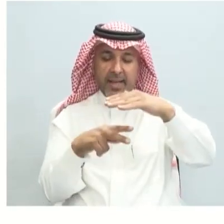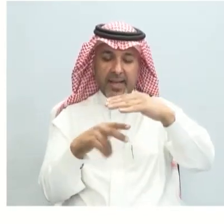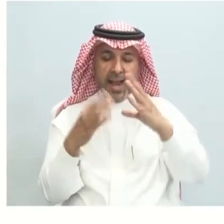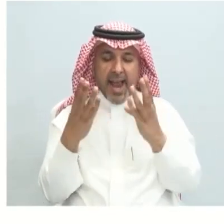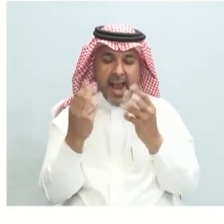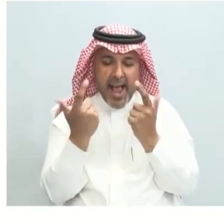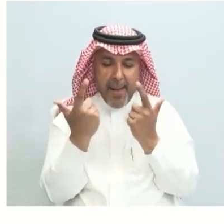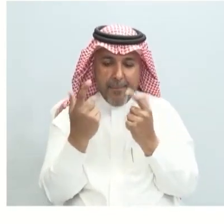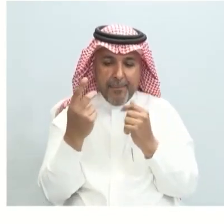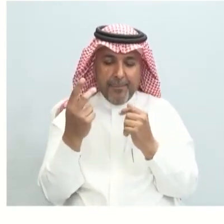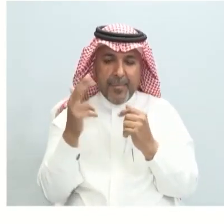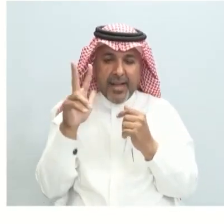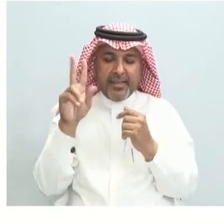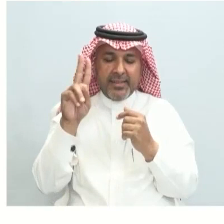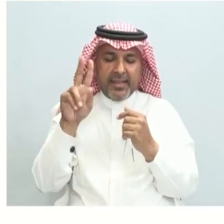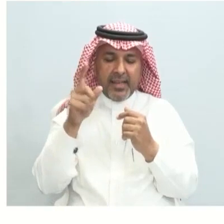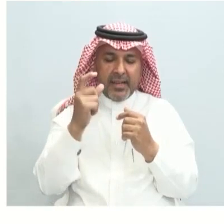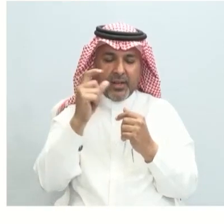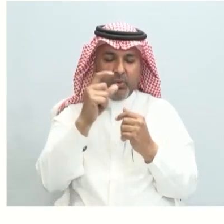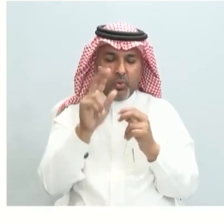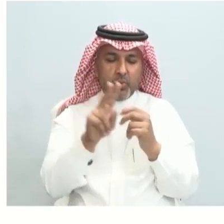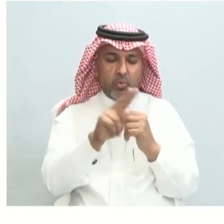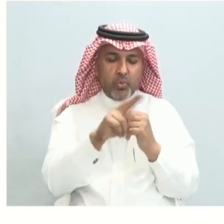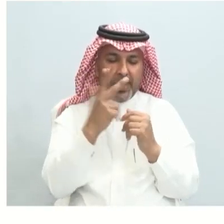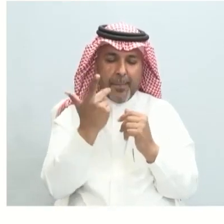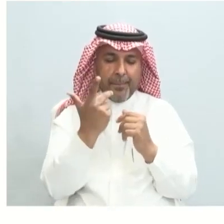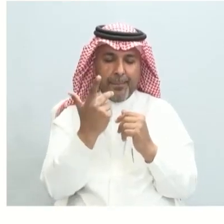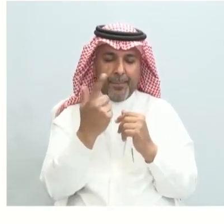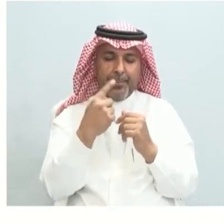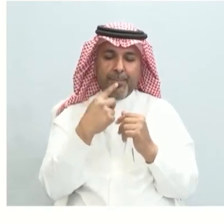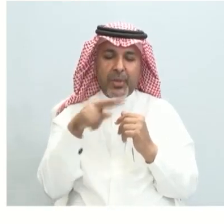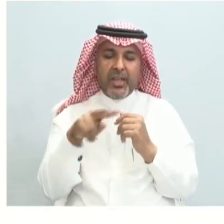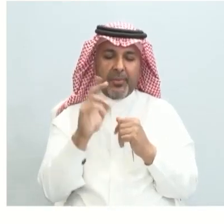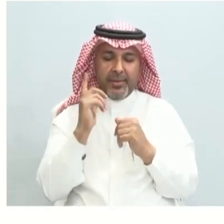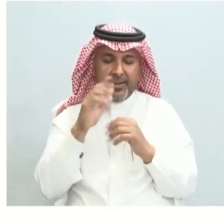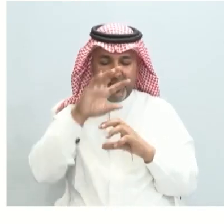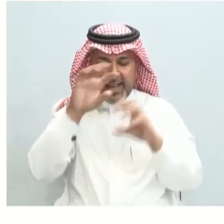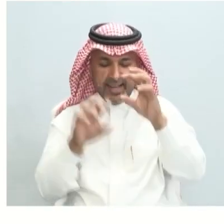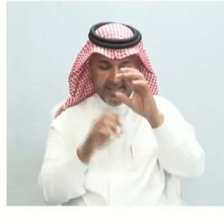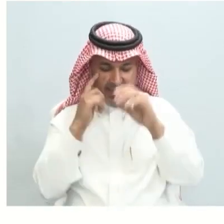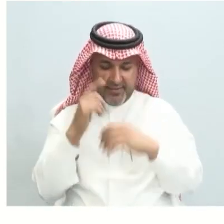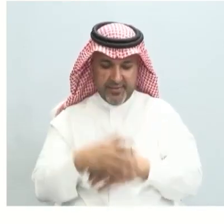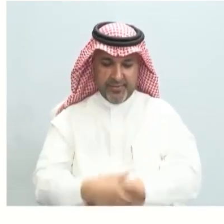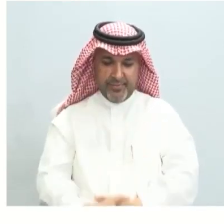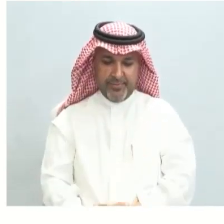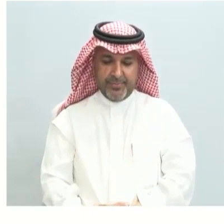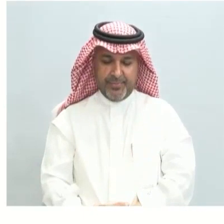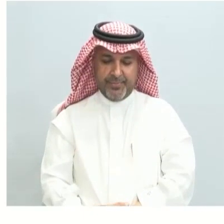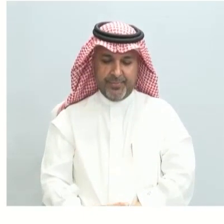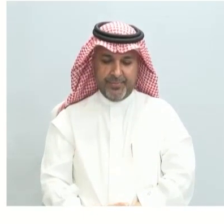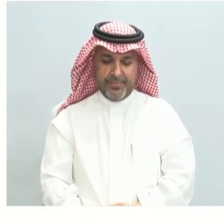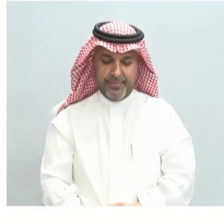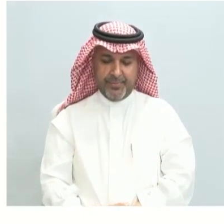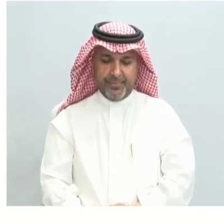بهذه الصورة فبالتالي نستطيع حساب التردد فقرة الربط مع الحياة حنحتاجها في المثال